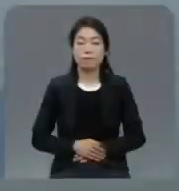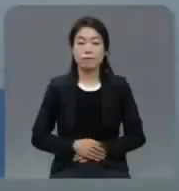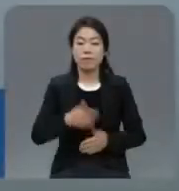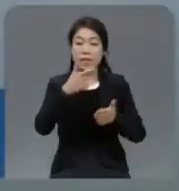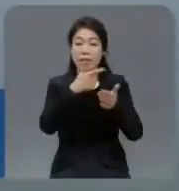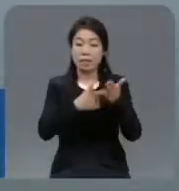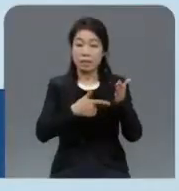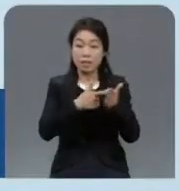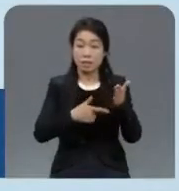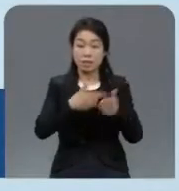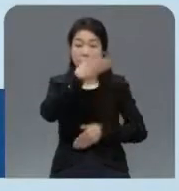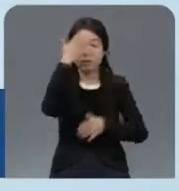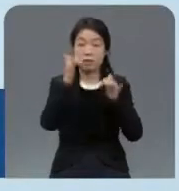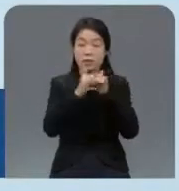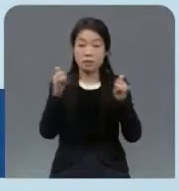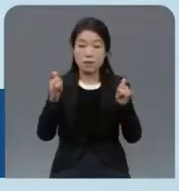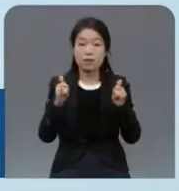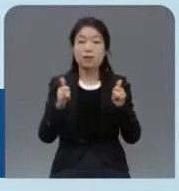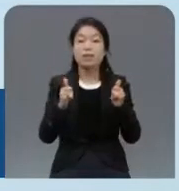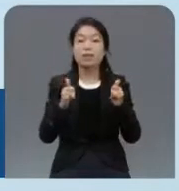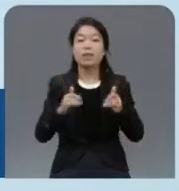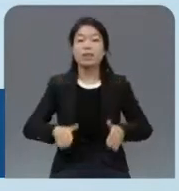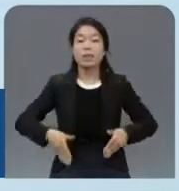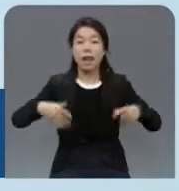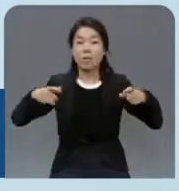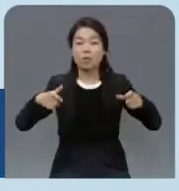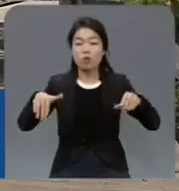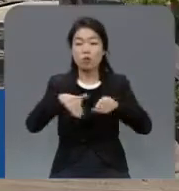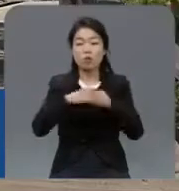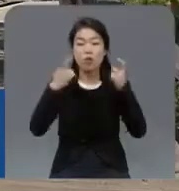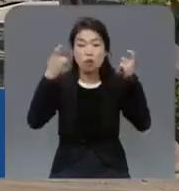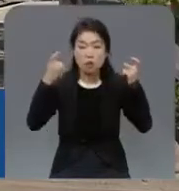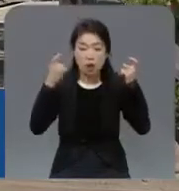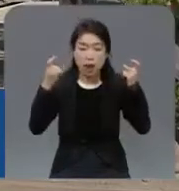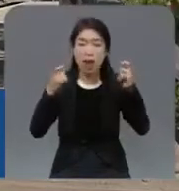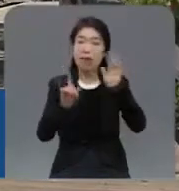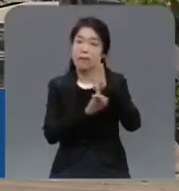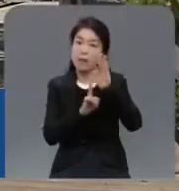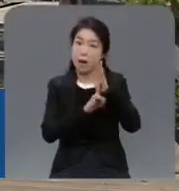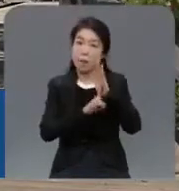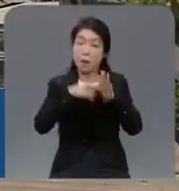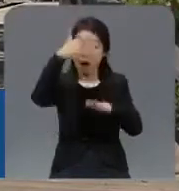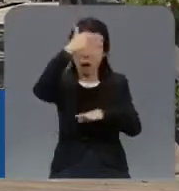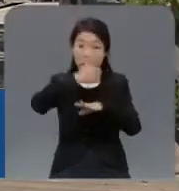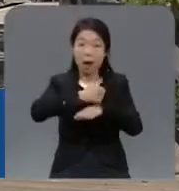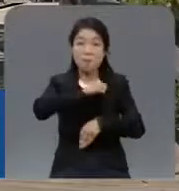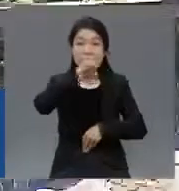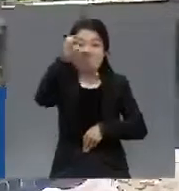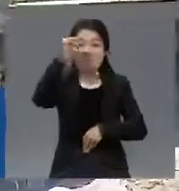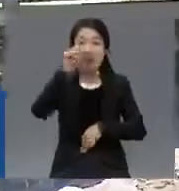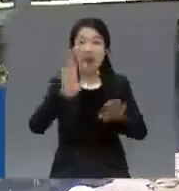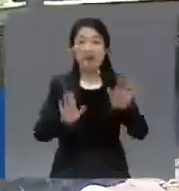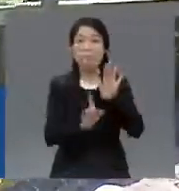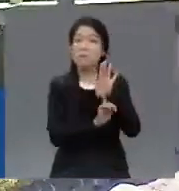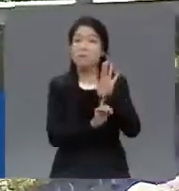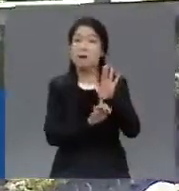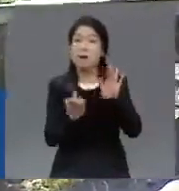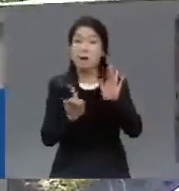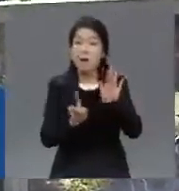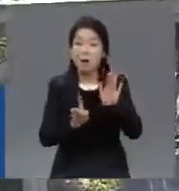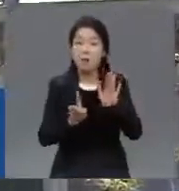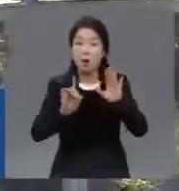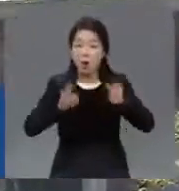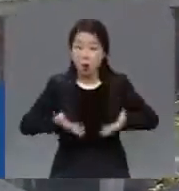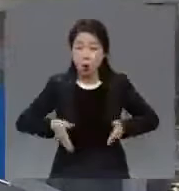강진 군이 청년 남도 문화관광 체험 페스티벌 공모 사업에 최종 선정됐습니다. 이번 공모 사업은 출향